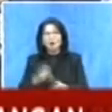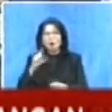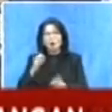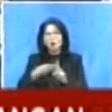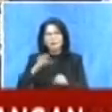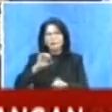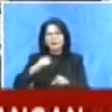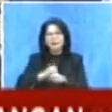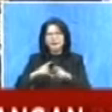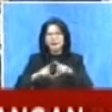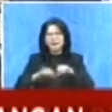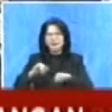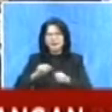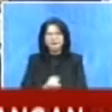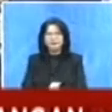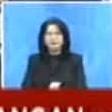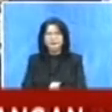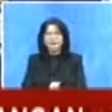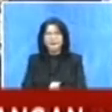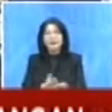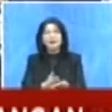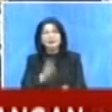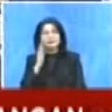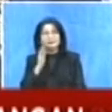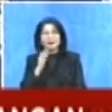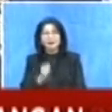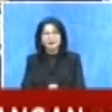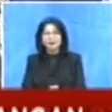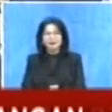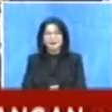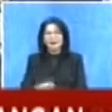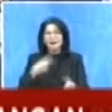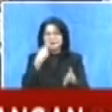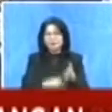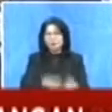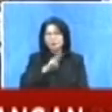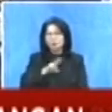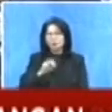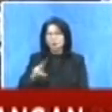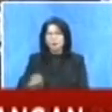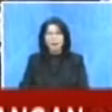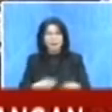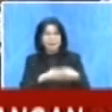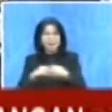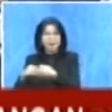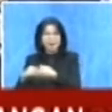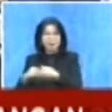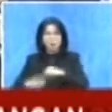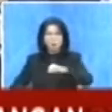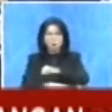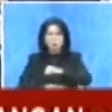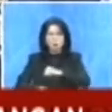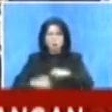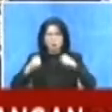itu, kebijakan fiskal tahun 2022 juga diarahkan untuk memberikan fondasi yang kokoh